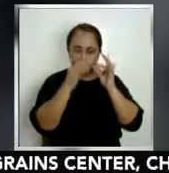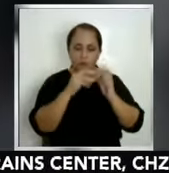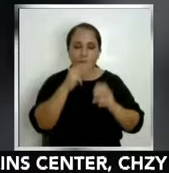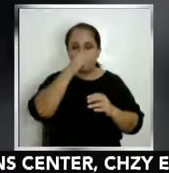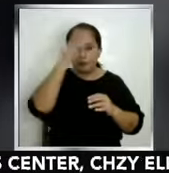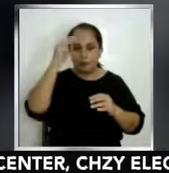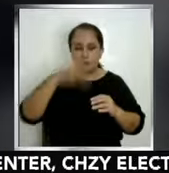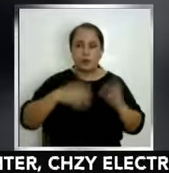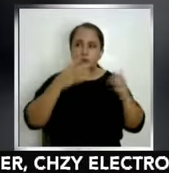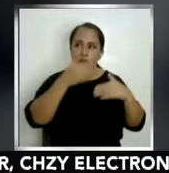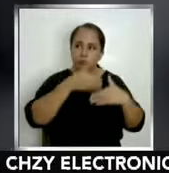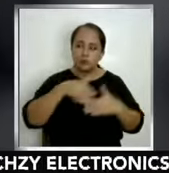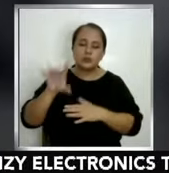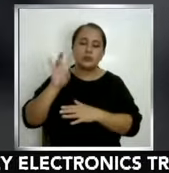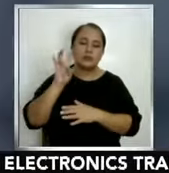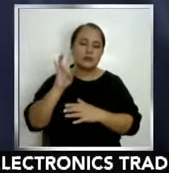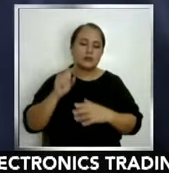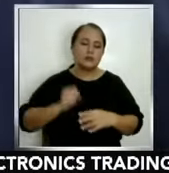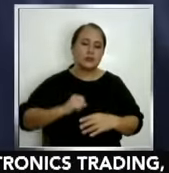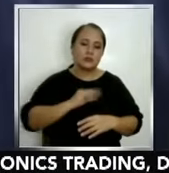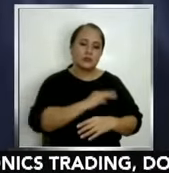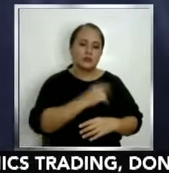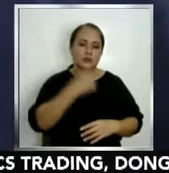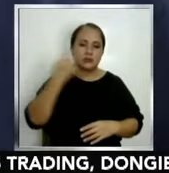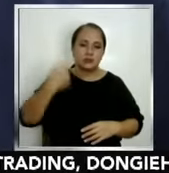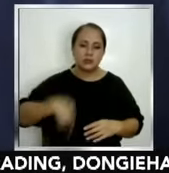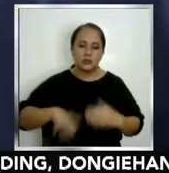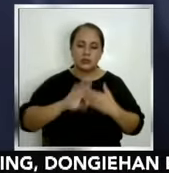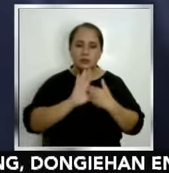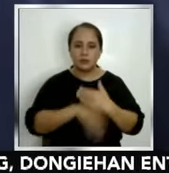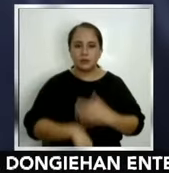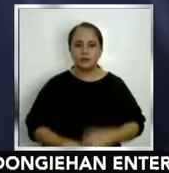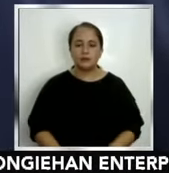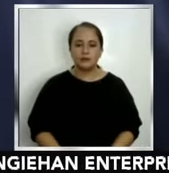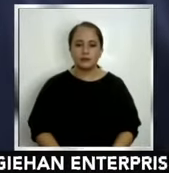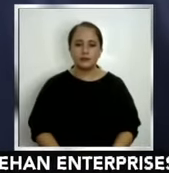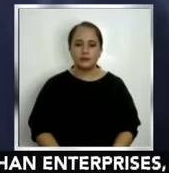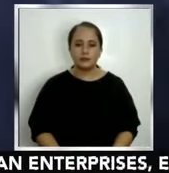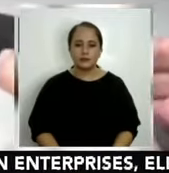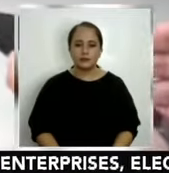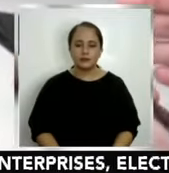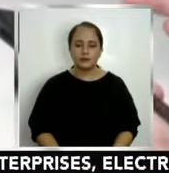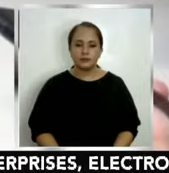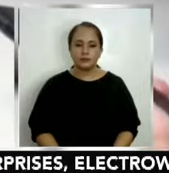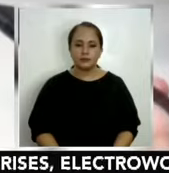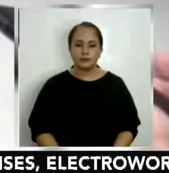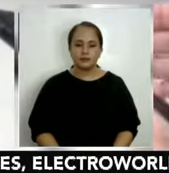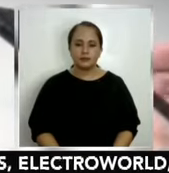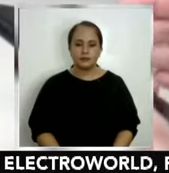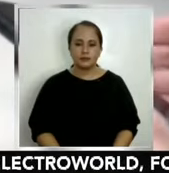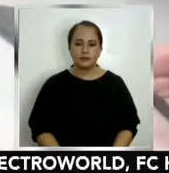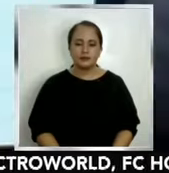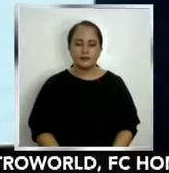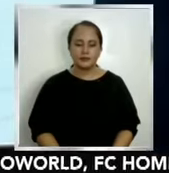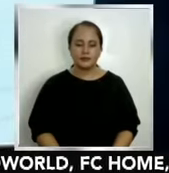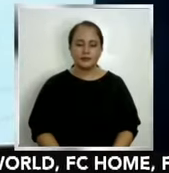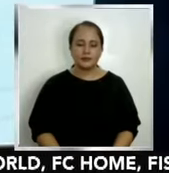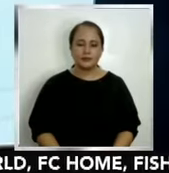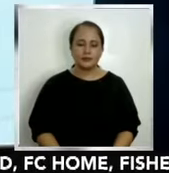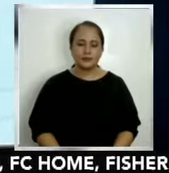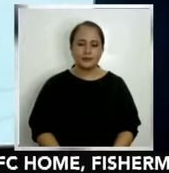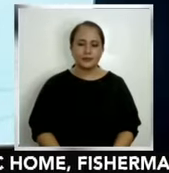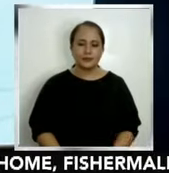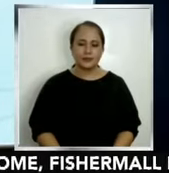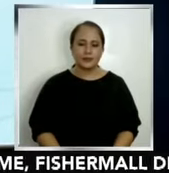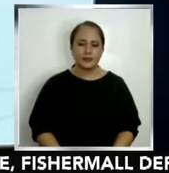ang 7 crew pabalik ng China. Para sa GMA Integrated News, Maki Pulido nakatutok, 24 oras.